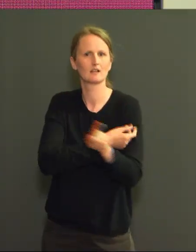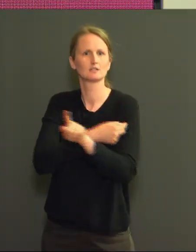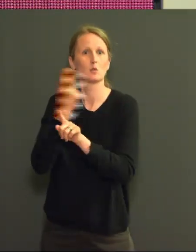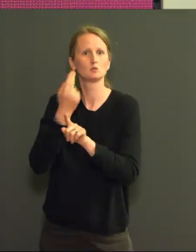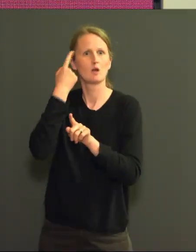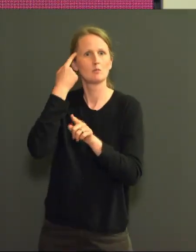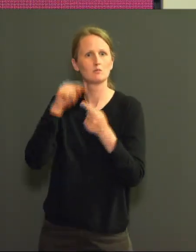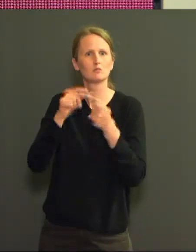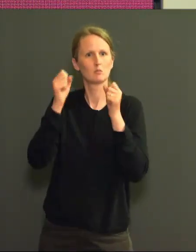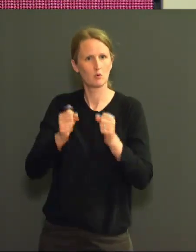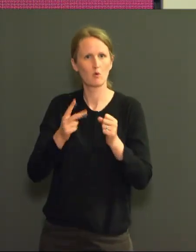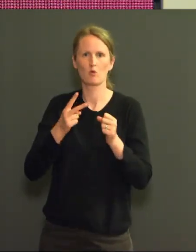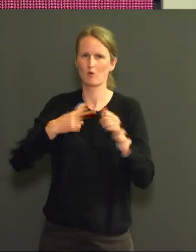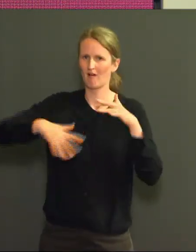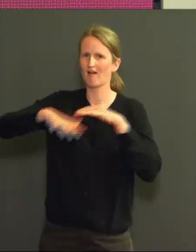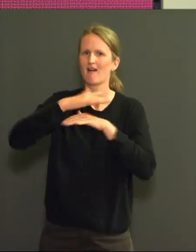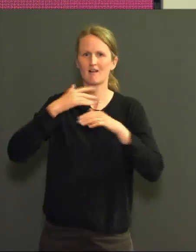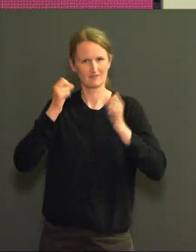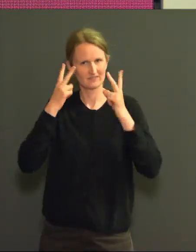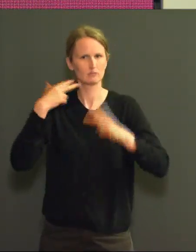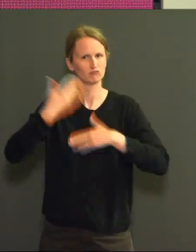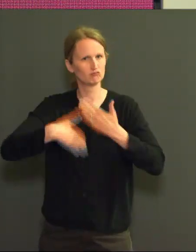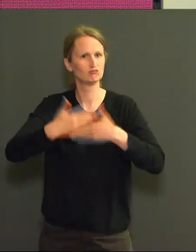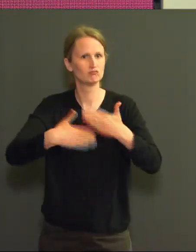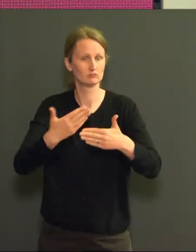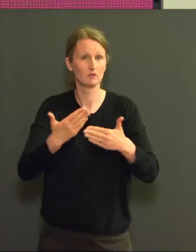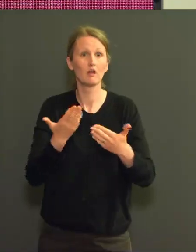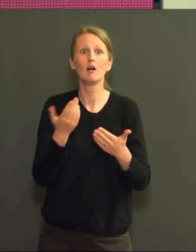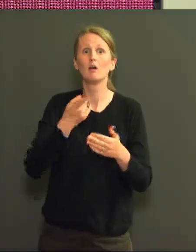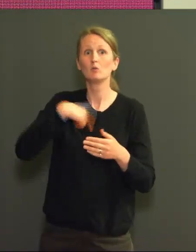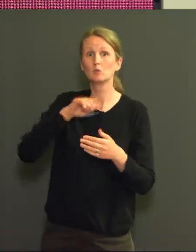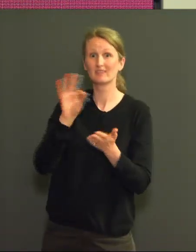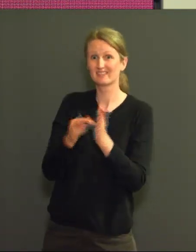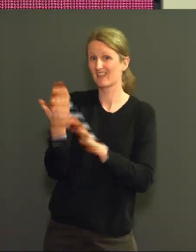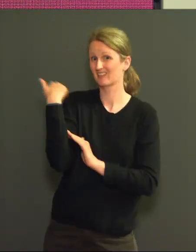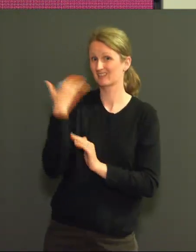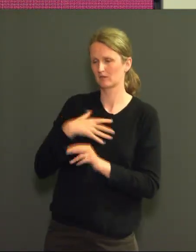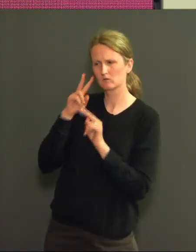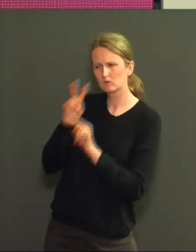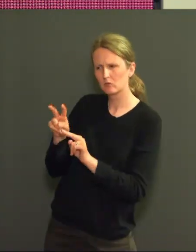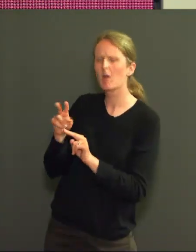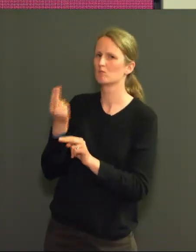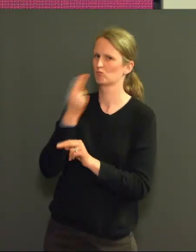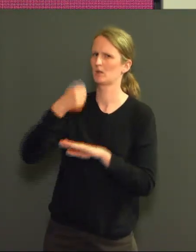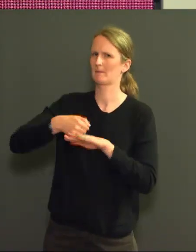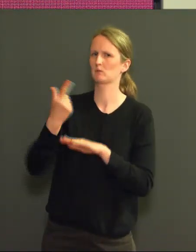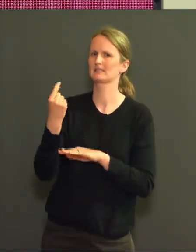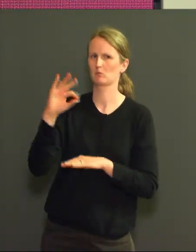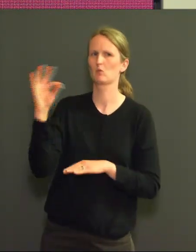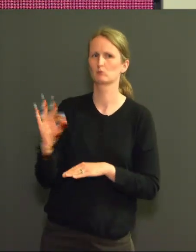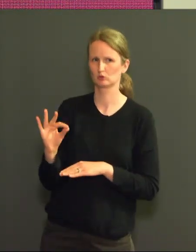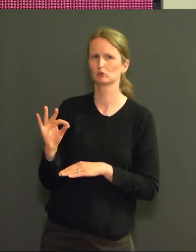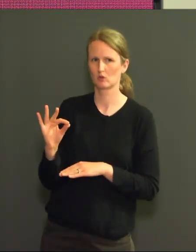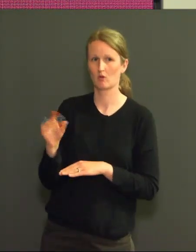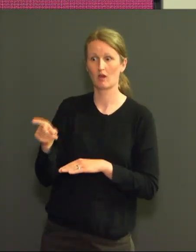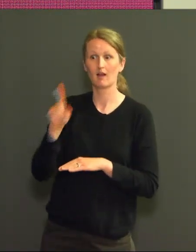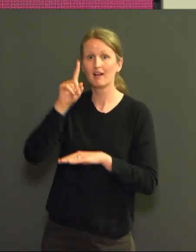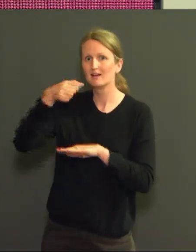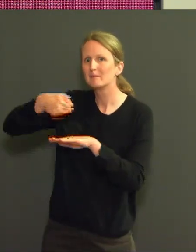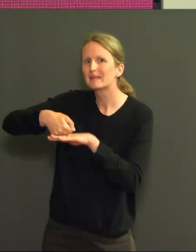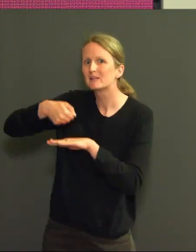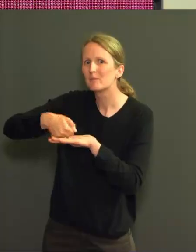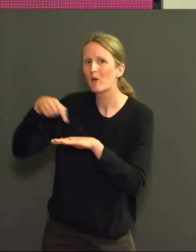qu'il faudrait au moins 70%. Et ce au moins 70% dit bien ce qu'il veut dire. Il ne faut pas se fixer sur un chiffre,